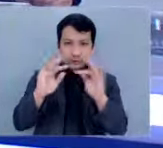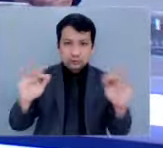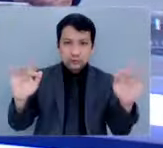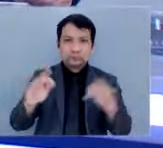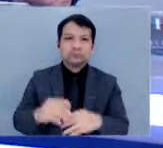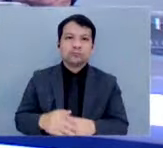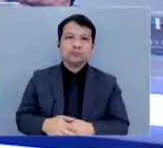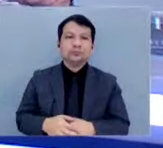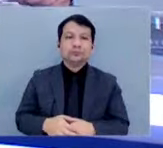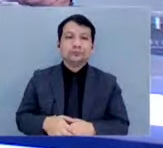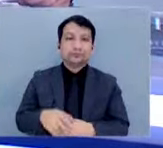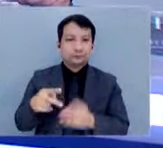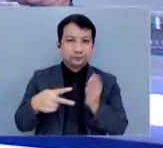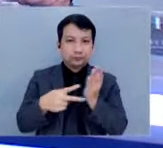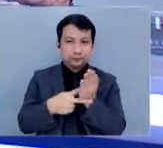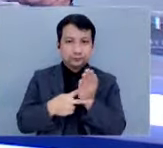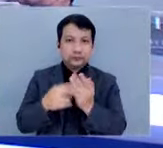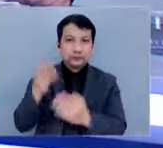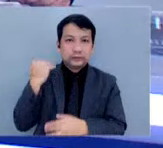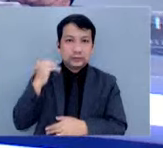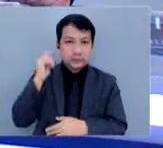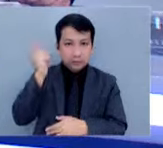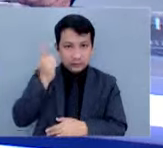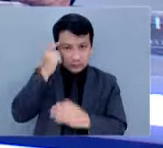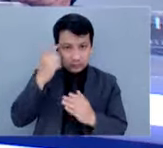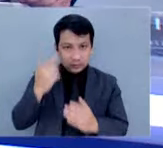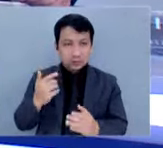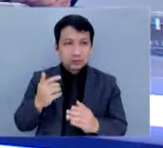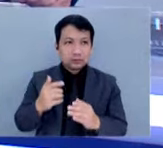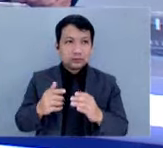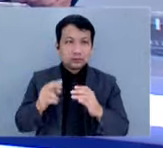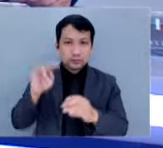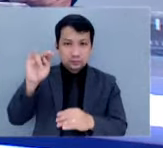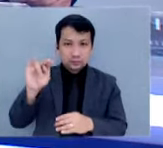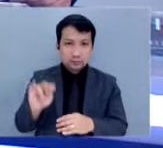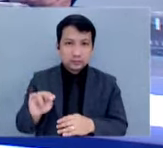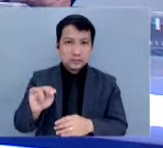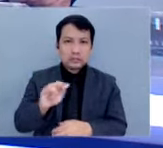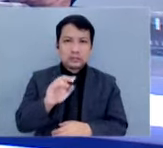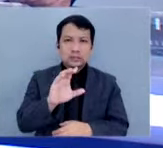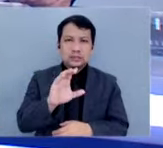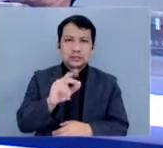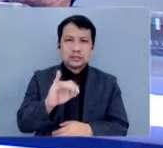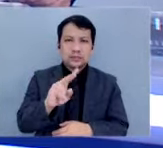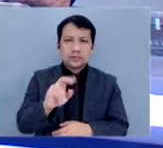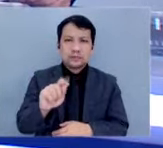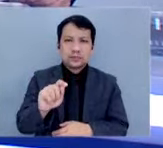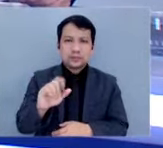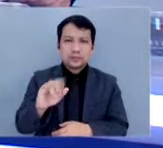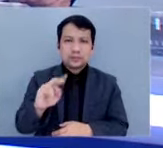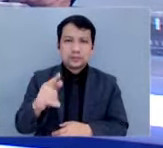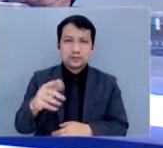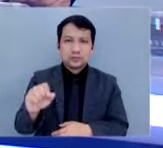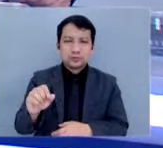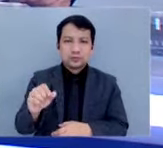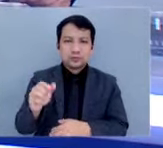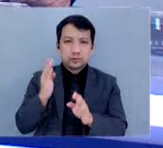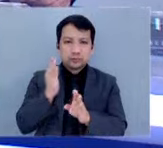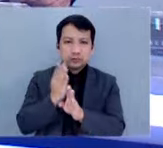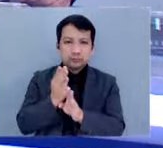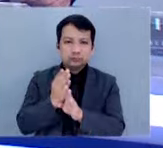Tinikita ng sasakyan ni dating Ilocos Sur Governor Chavit Singson dahil sa pagdaan sa EDSA busway. Nag-alok pa si Singson